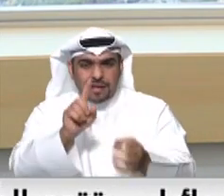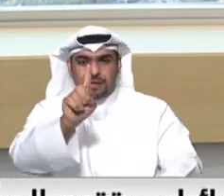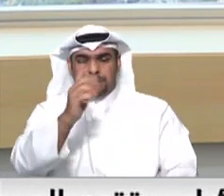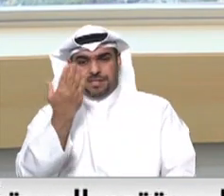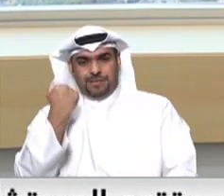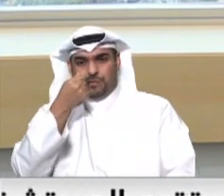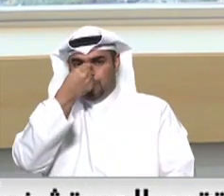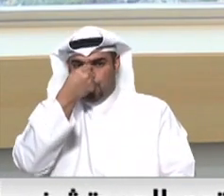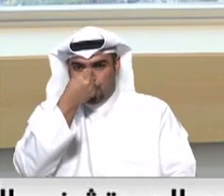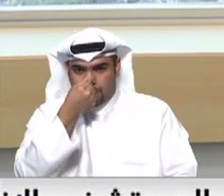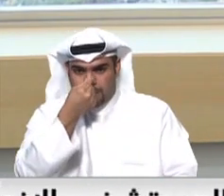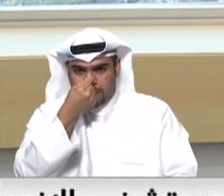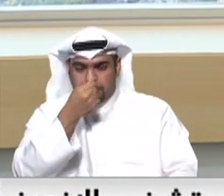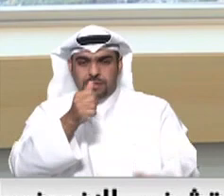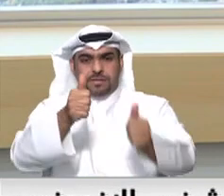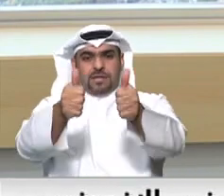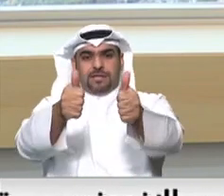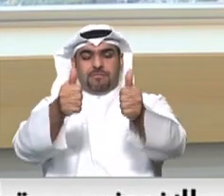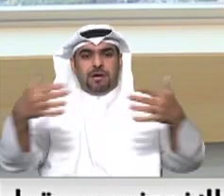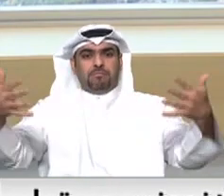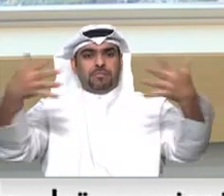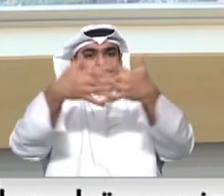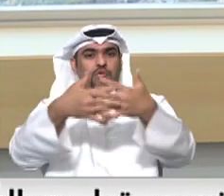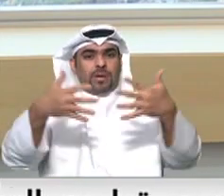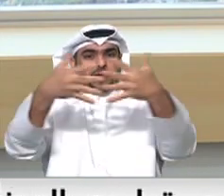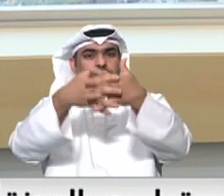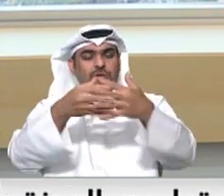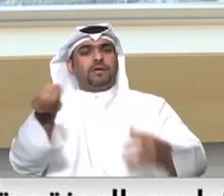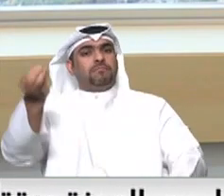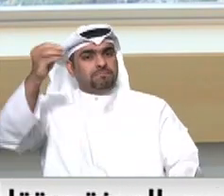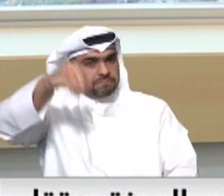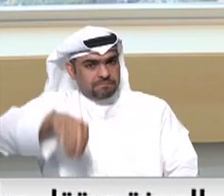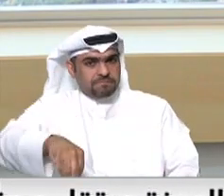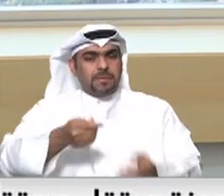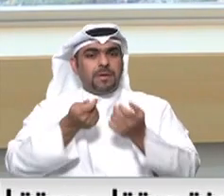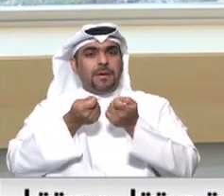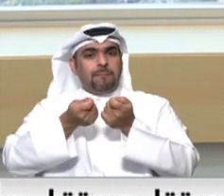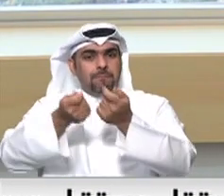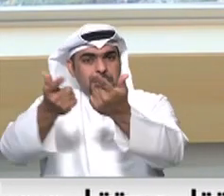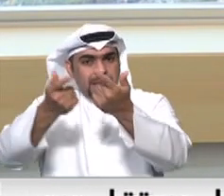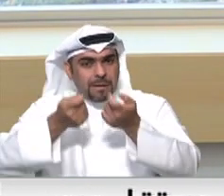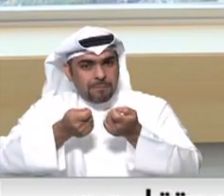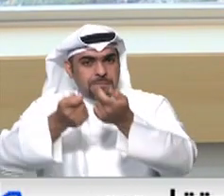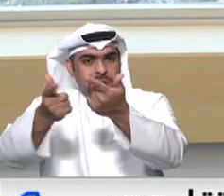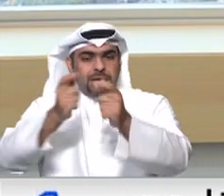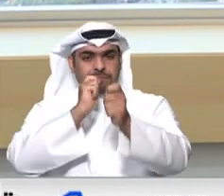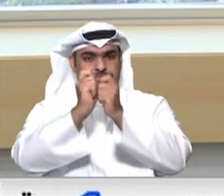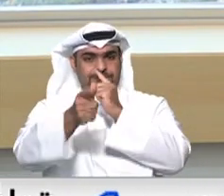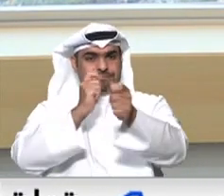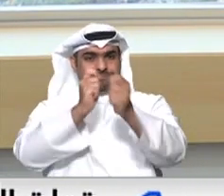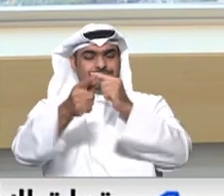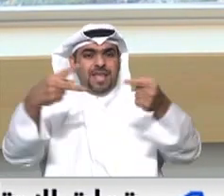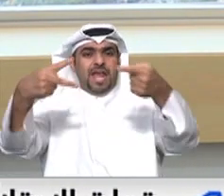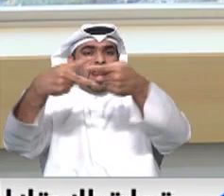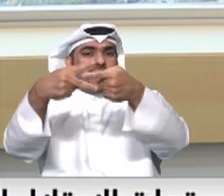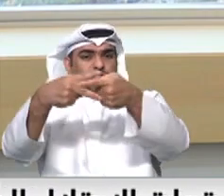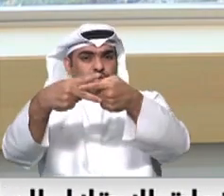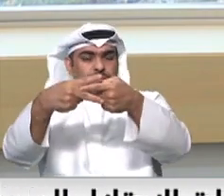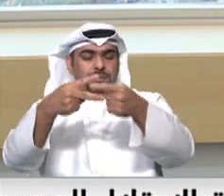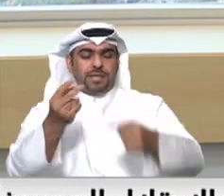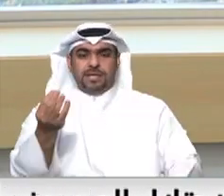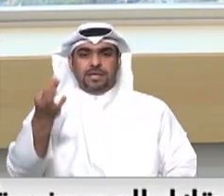في المنطقة الإيجابية للأسبوع الرابع على التوالي. المكاسب كانت 0.2 وفاصلة 3